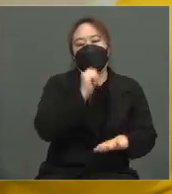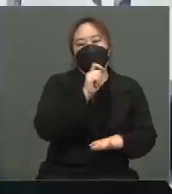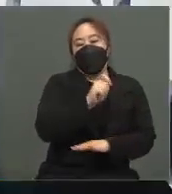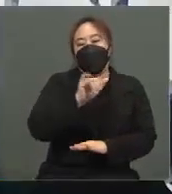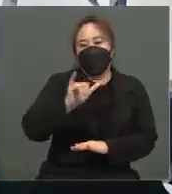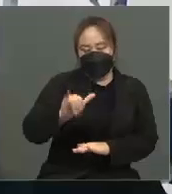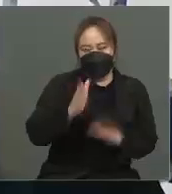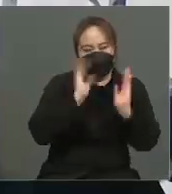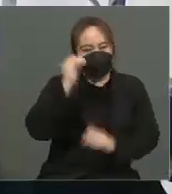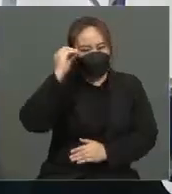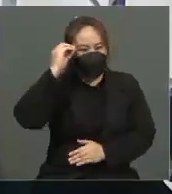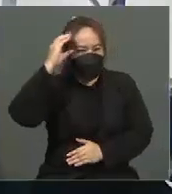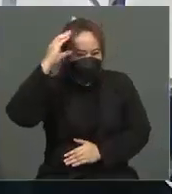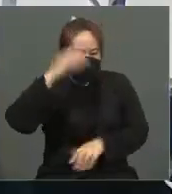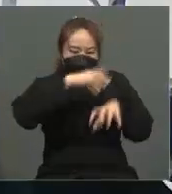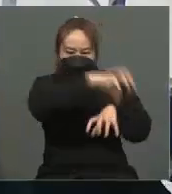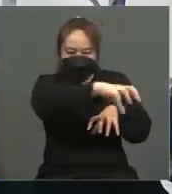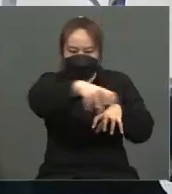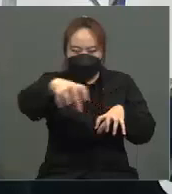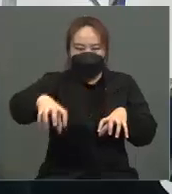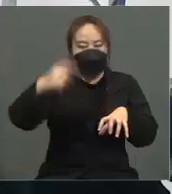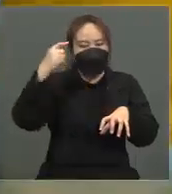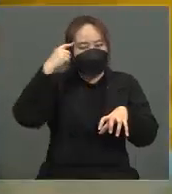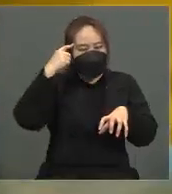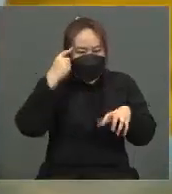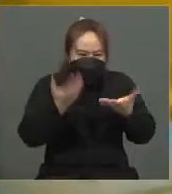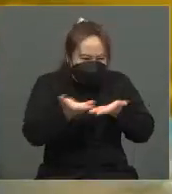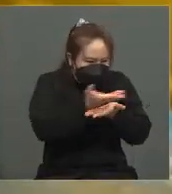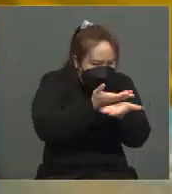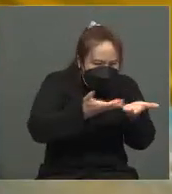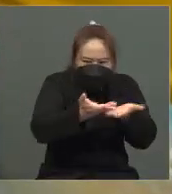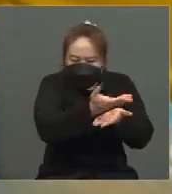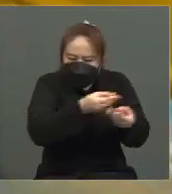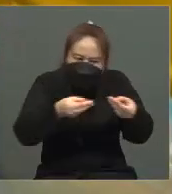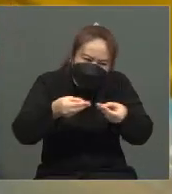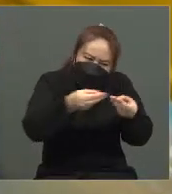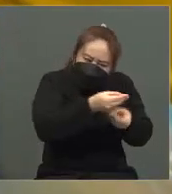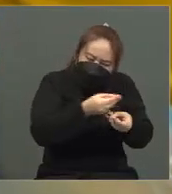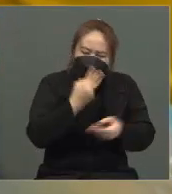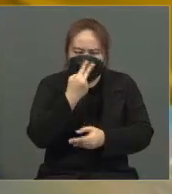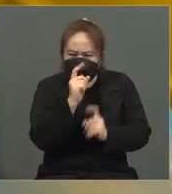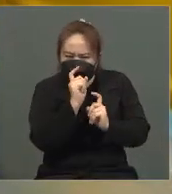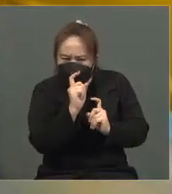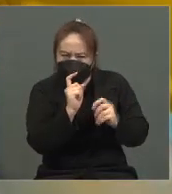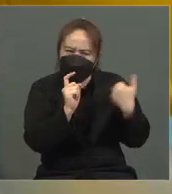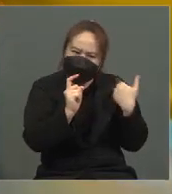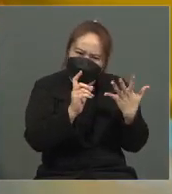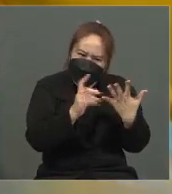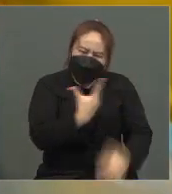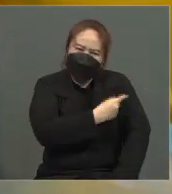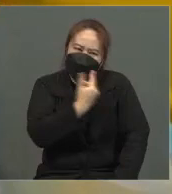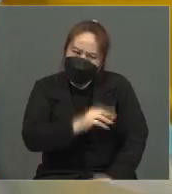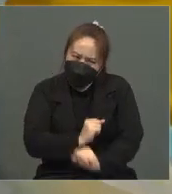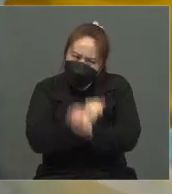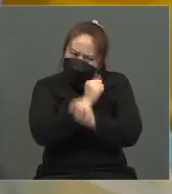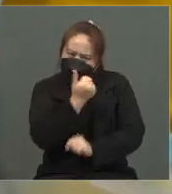ก็ผู้ทรงคุณวุฒิจากหลายหน่วยงานค่ะเขามีการร่วมกันพิจารณาเรื่องของความปลอดภัยแล้วก็ประสิทธิผลของวัคซีน